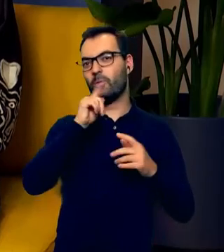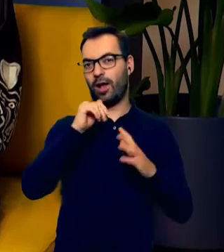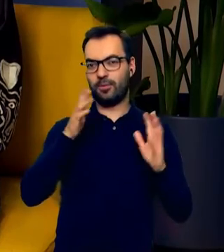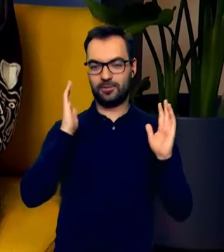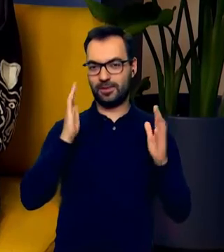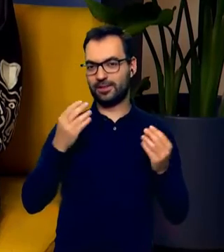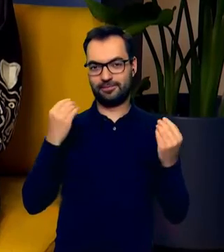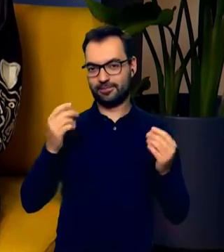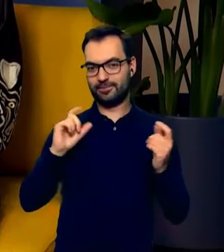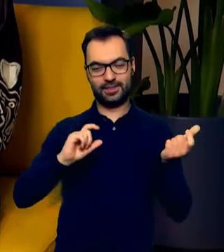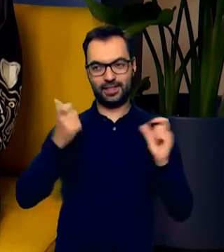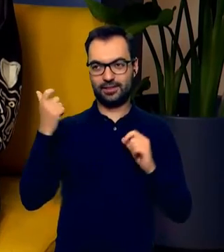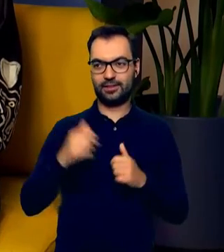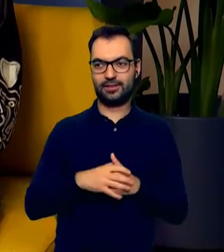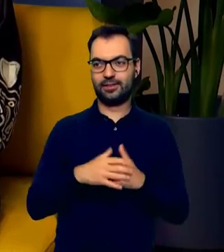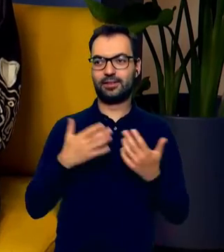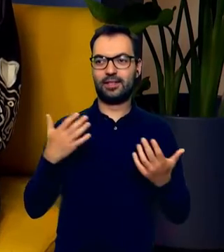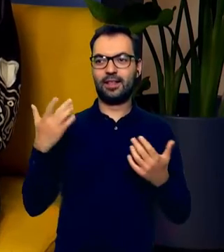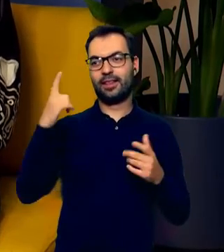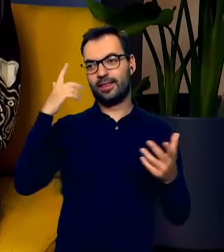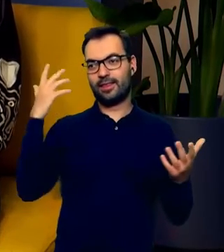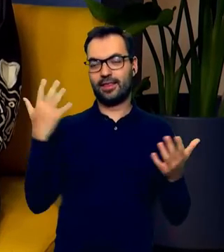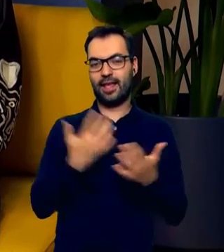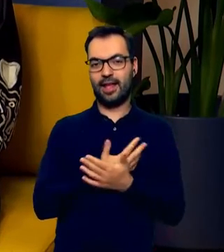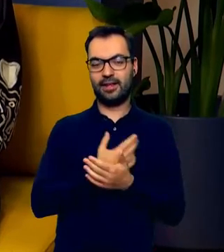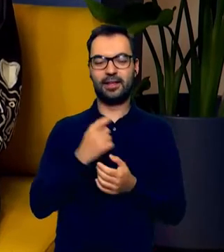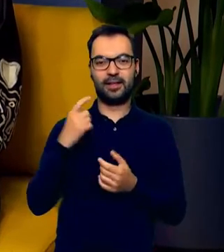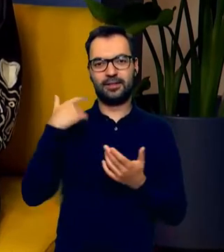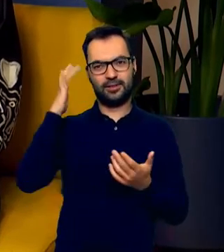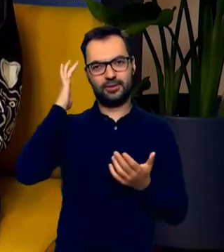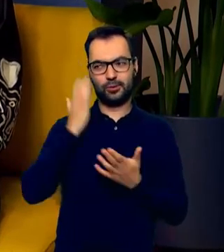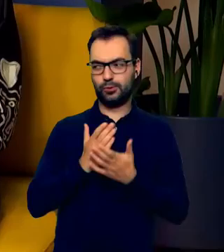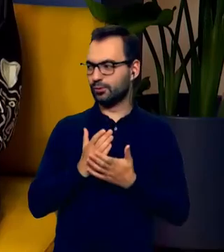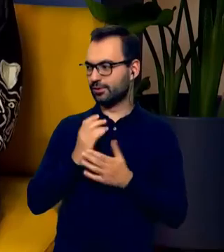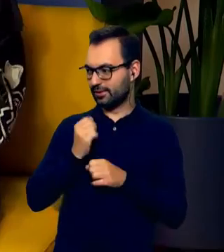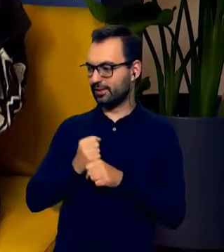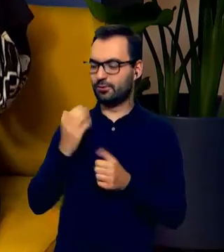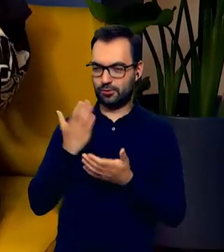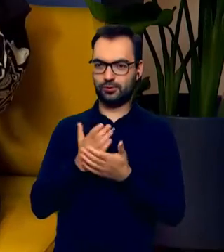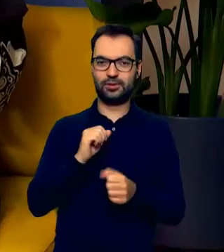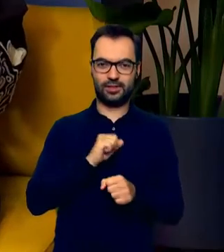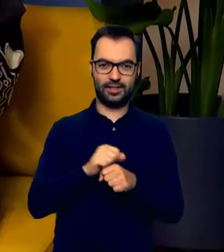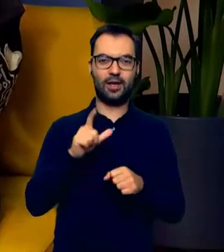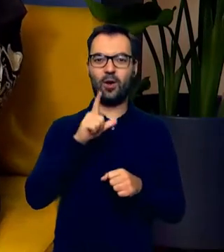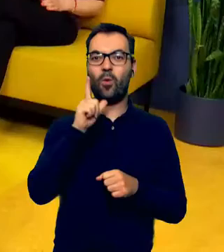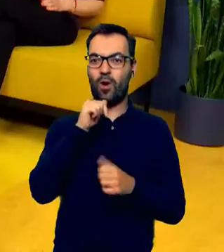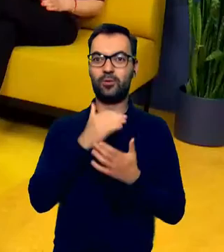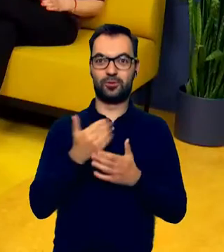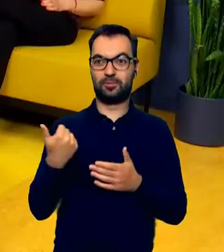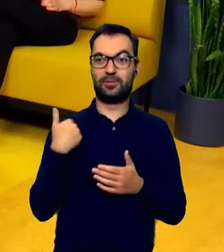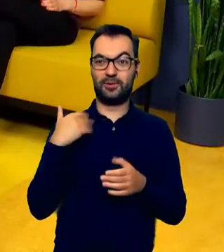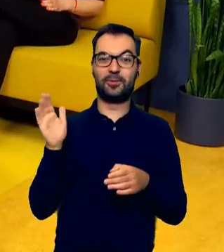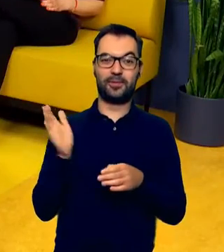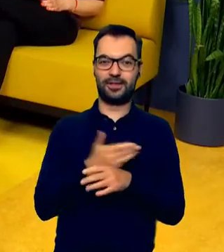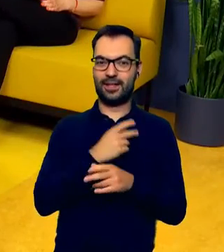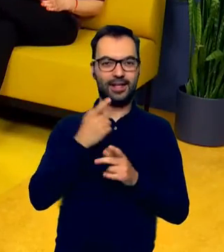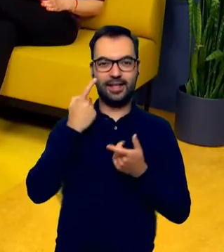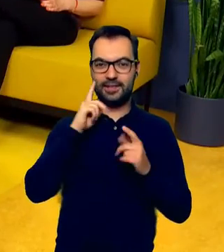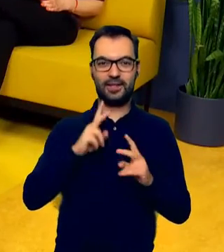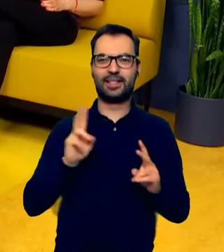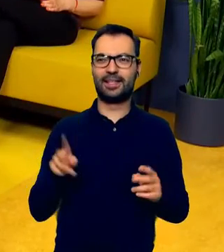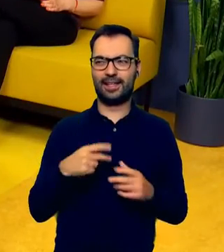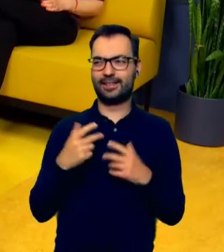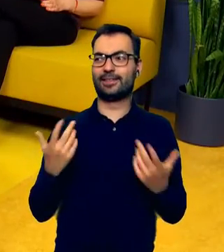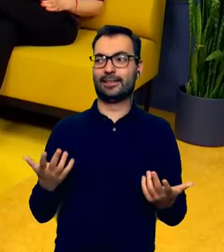które nastąpi. I w pewnym momencie przychodzi taka świadomość, że to już jest właśnie to. To wow. Że to wow było, że to wow, że nikt nie zauważył było, kiedy. Tak.